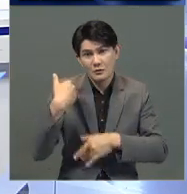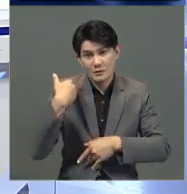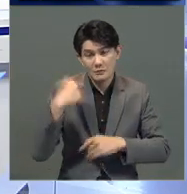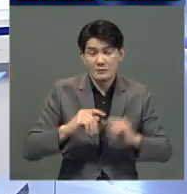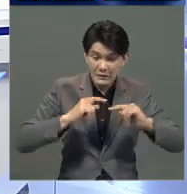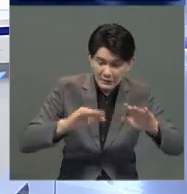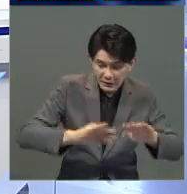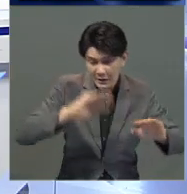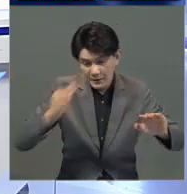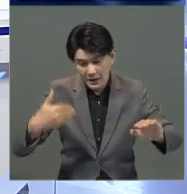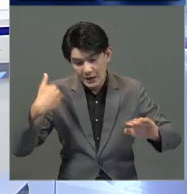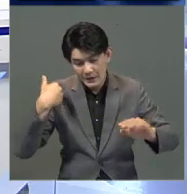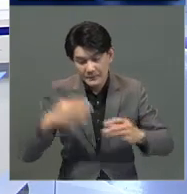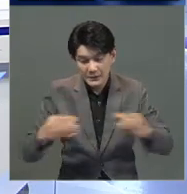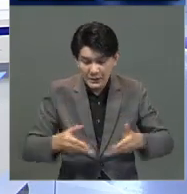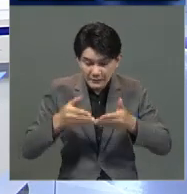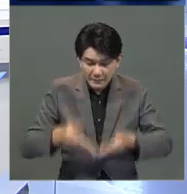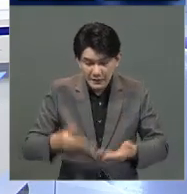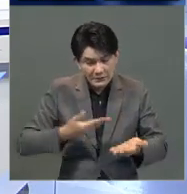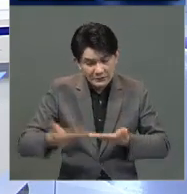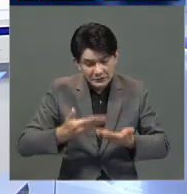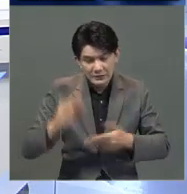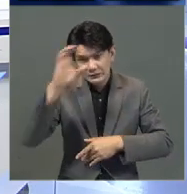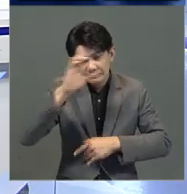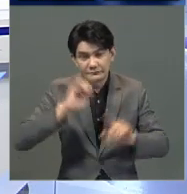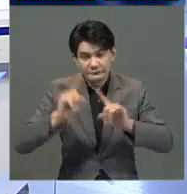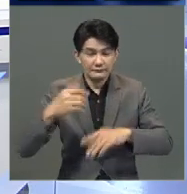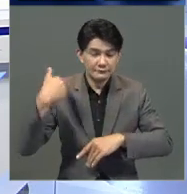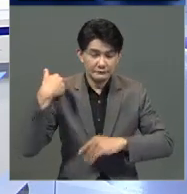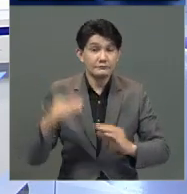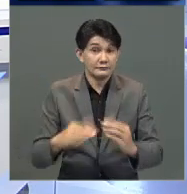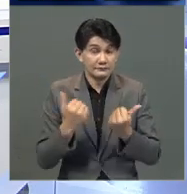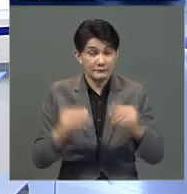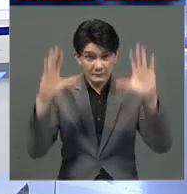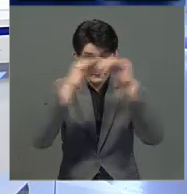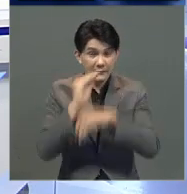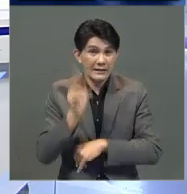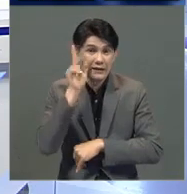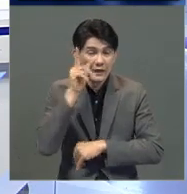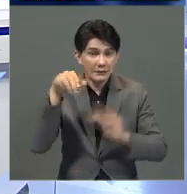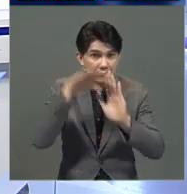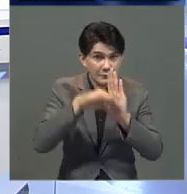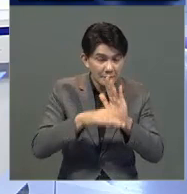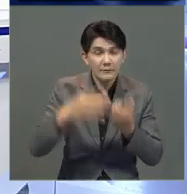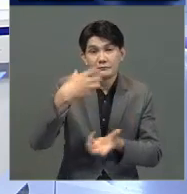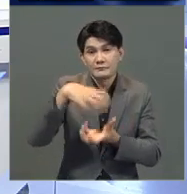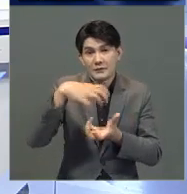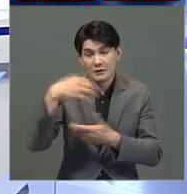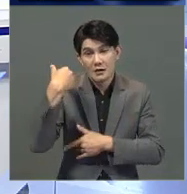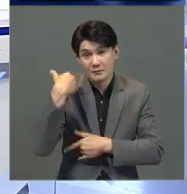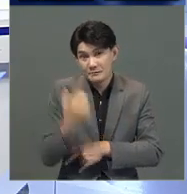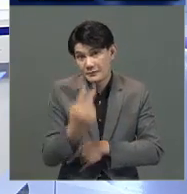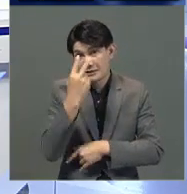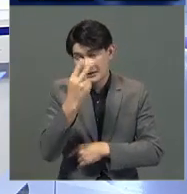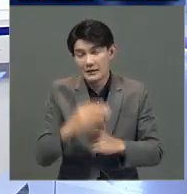จะเป็นภูมิศาที่เราจำเป็นต้องมีและเรื่องของการจัดซื้อจัดหาต่างๆนะคะซึ่งเดี๋ยวค่ำๆจะมาได้เรียนประเด็นให้ดูกัน